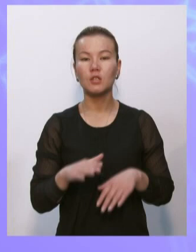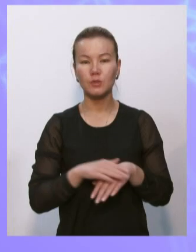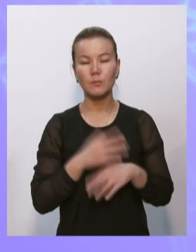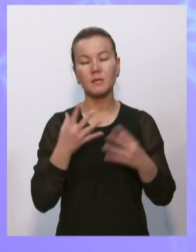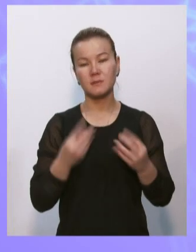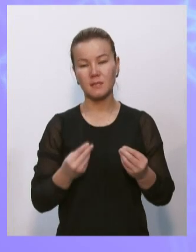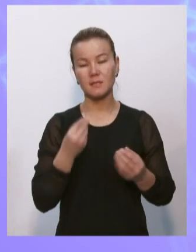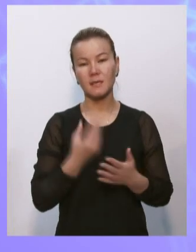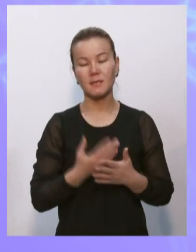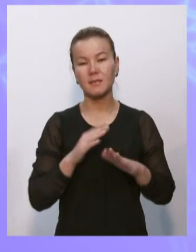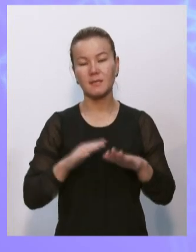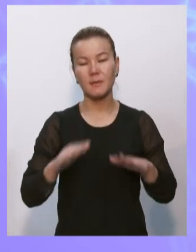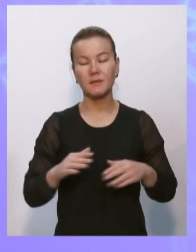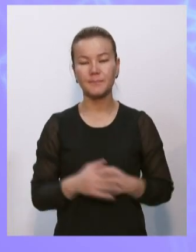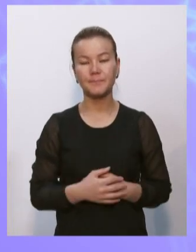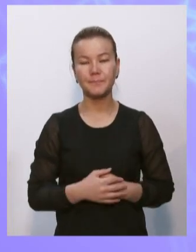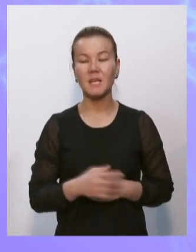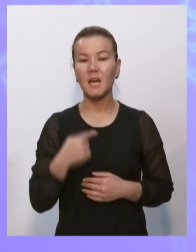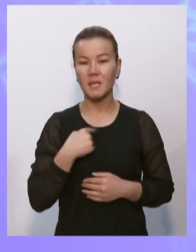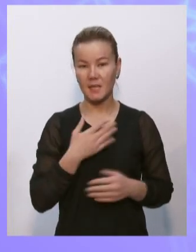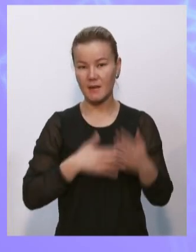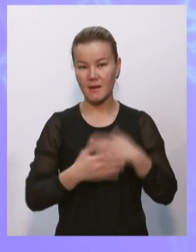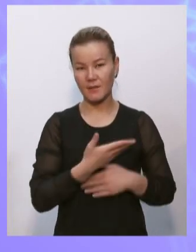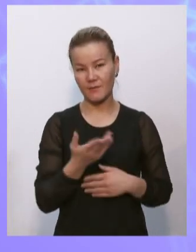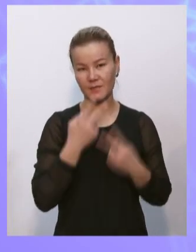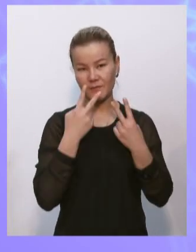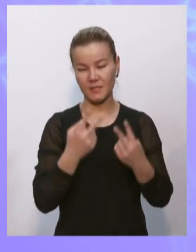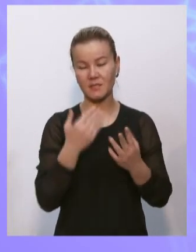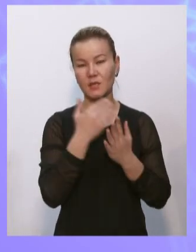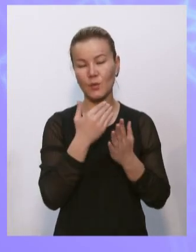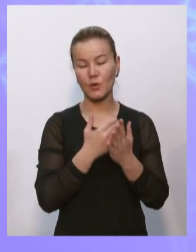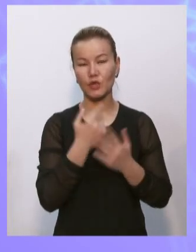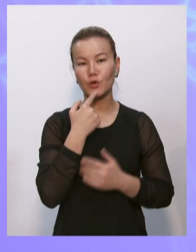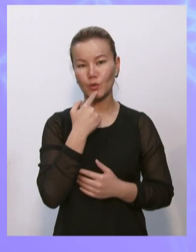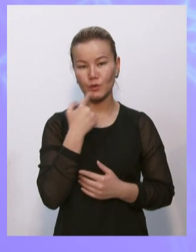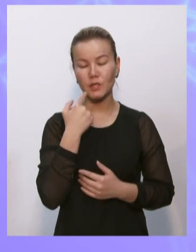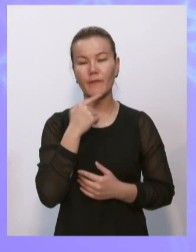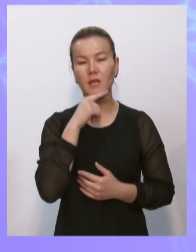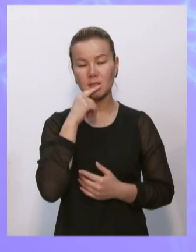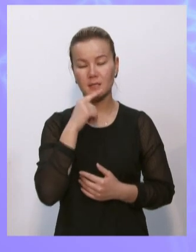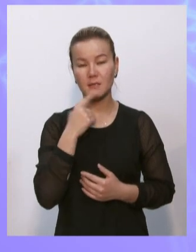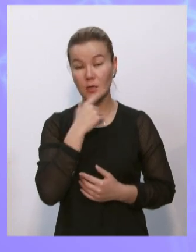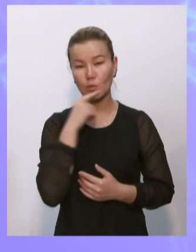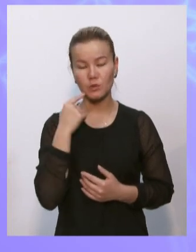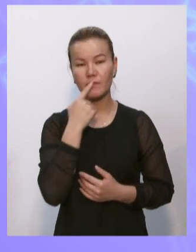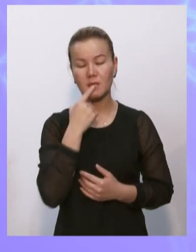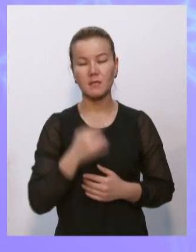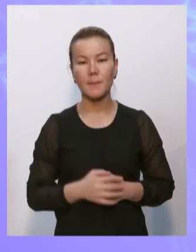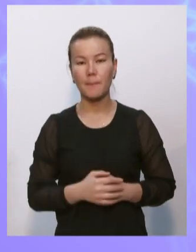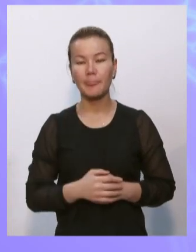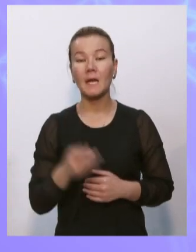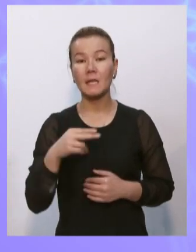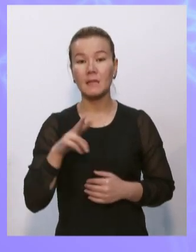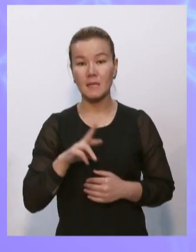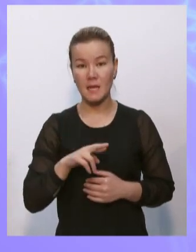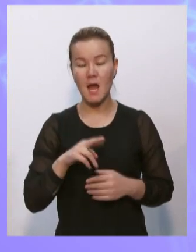Добрый день, дорогие ребята! Я рада приветствовать вас на уроке русского языка. Для